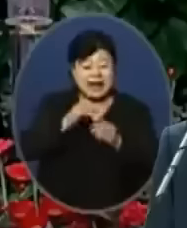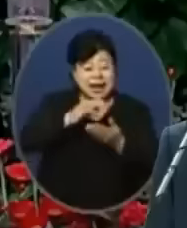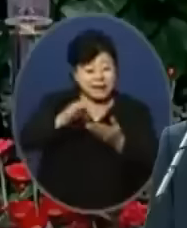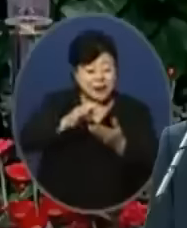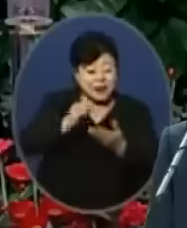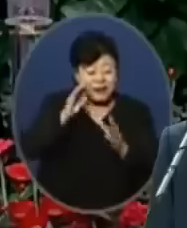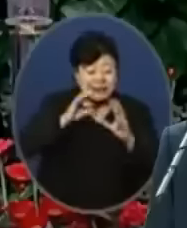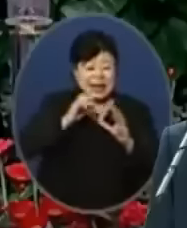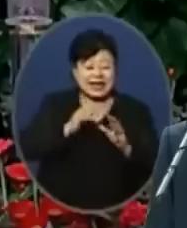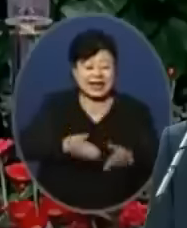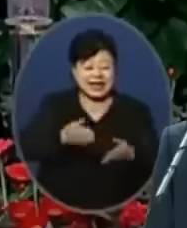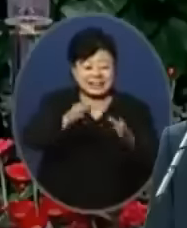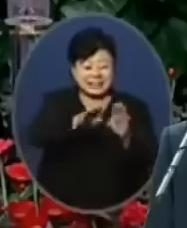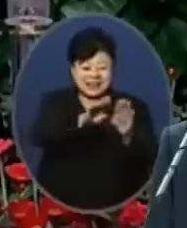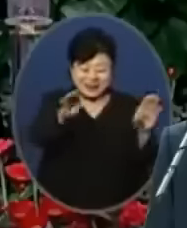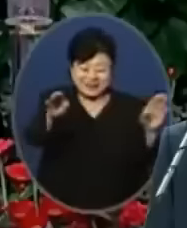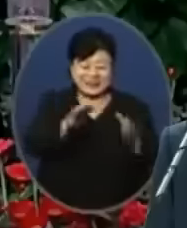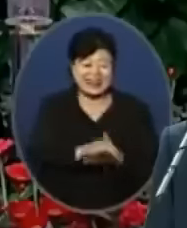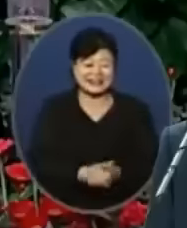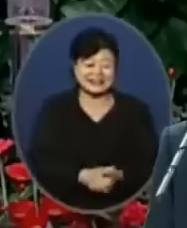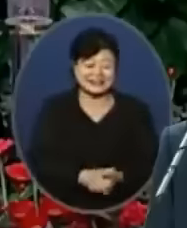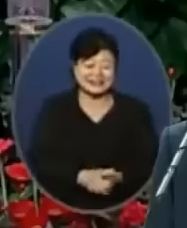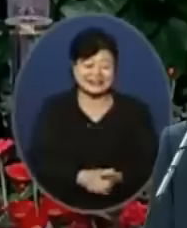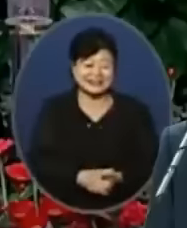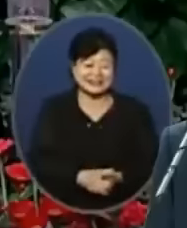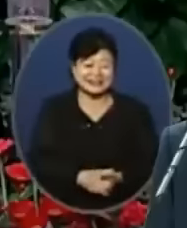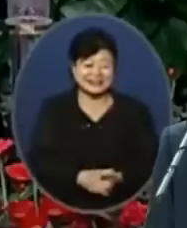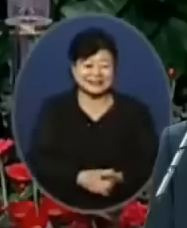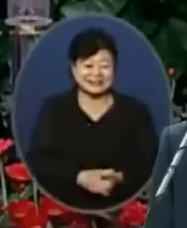되면 천국 길이 열리게 되는 것입니다.